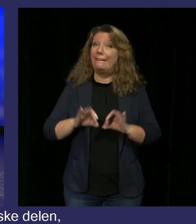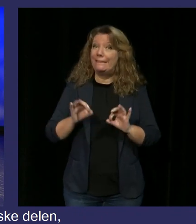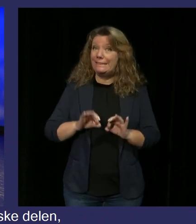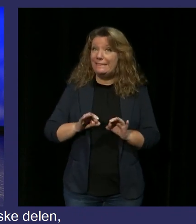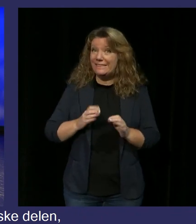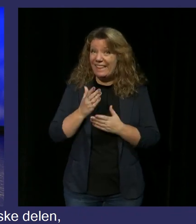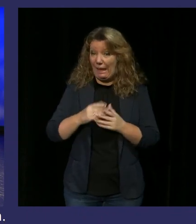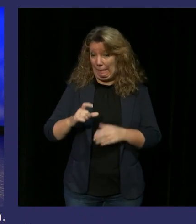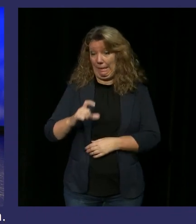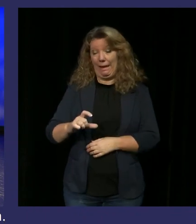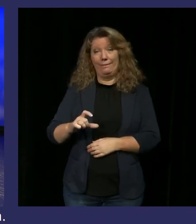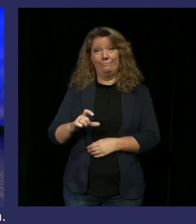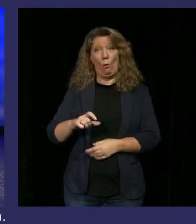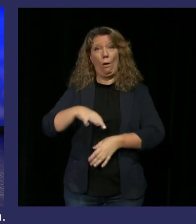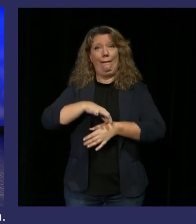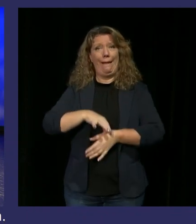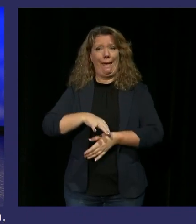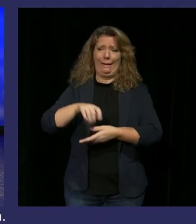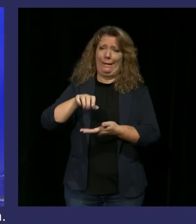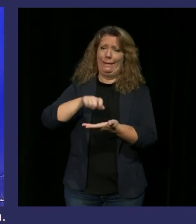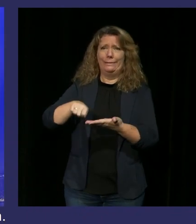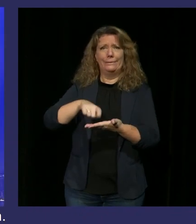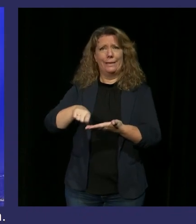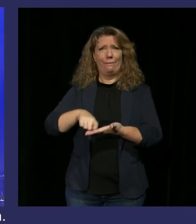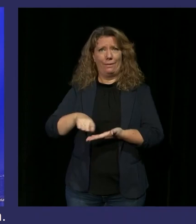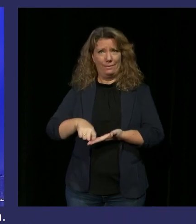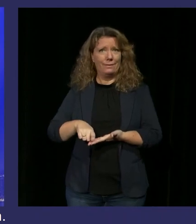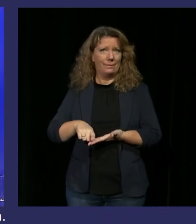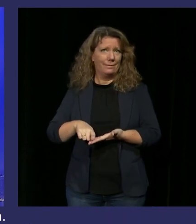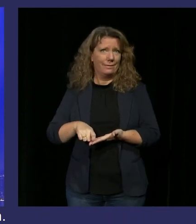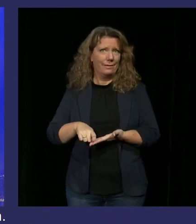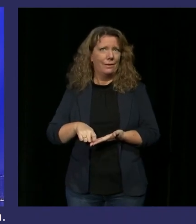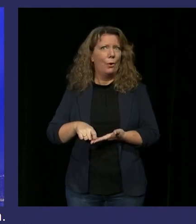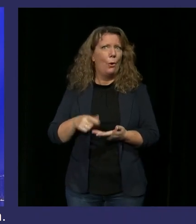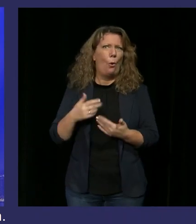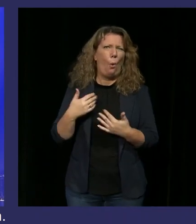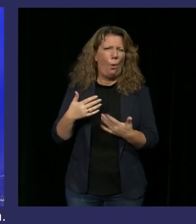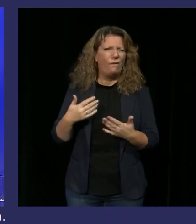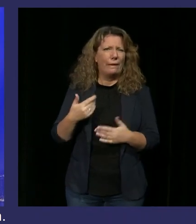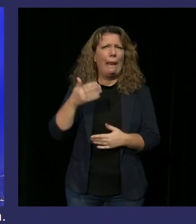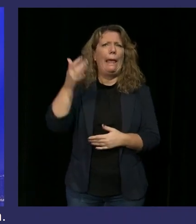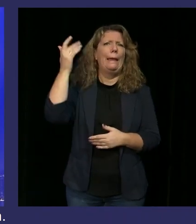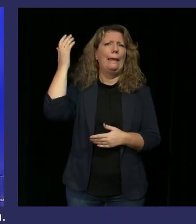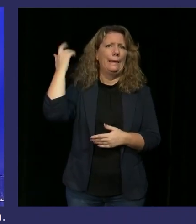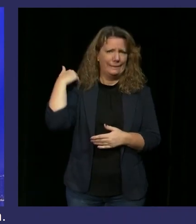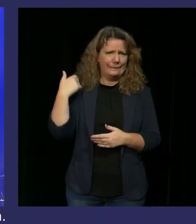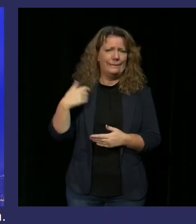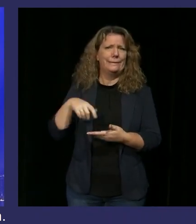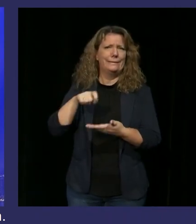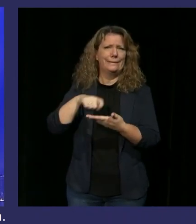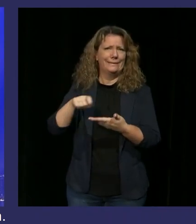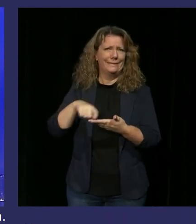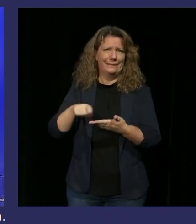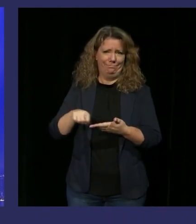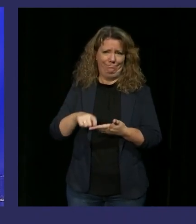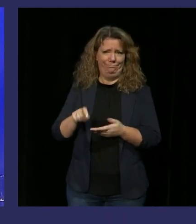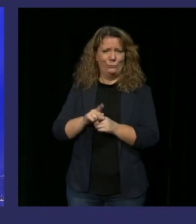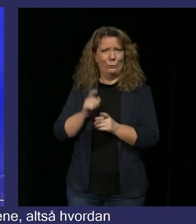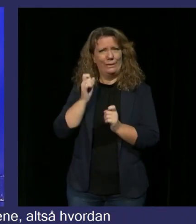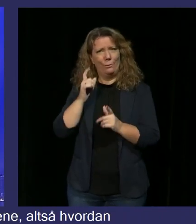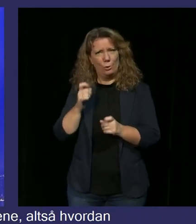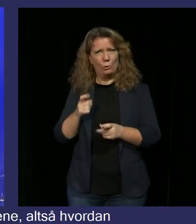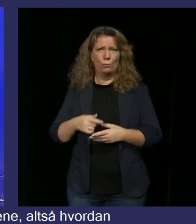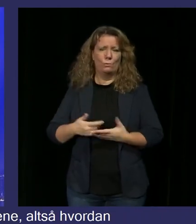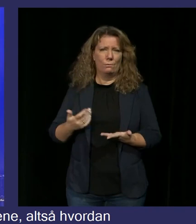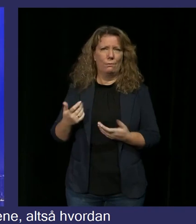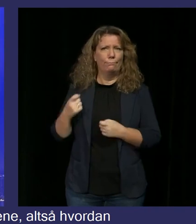leger. og gjerne for lenge siden. Og dermed sendte ut informasjon.